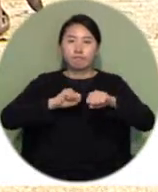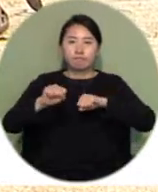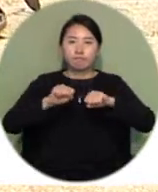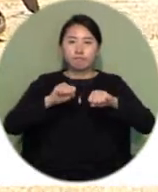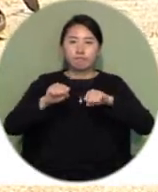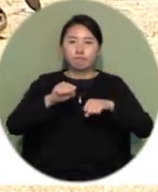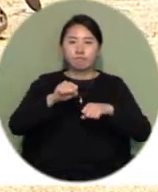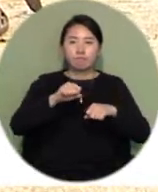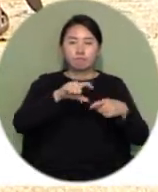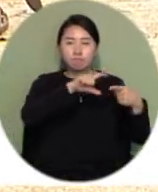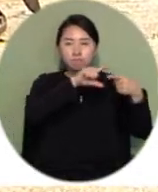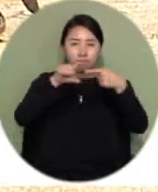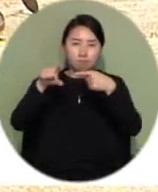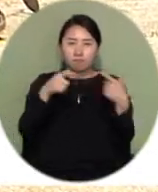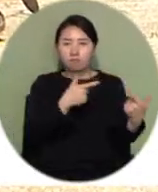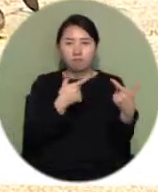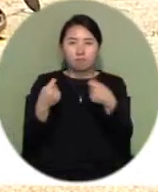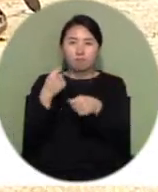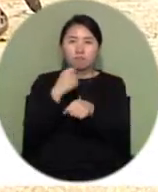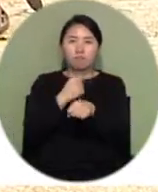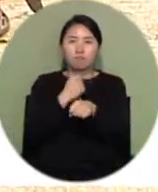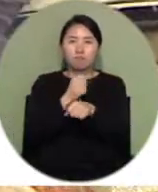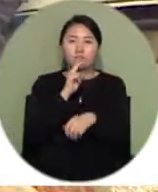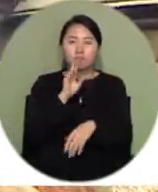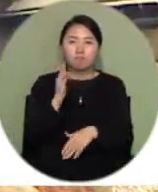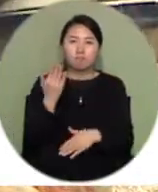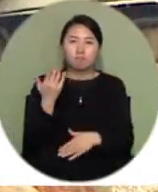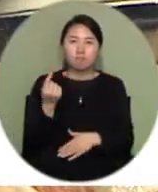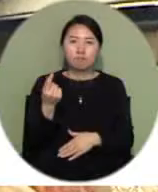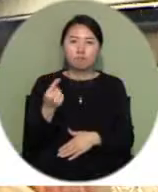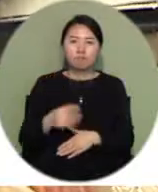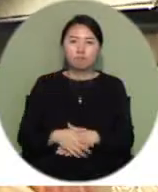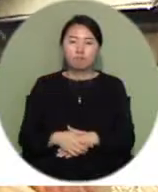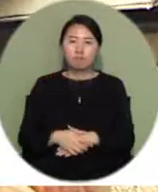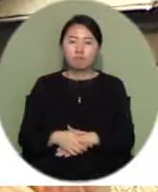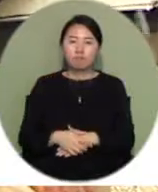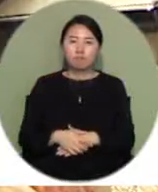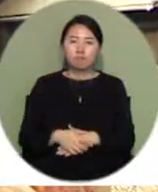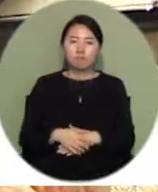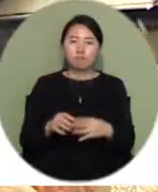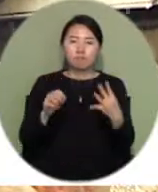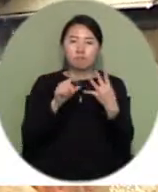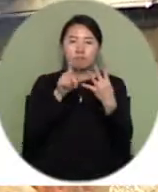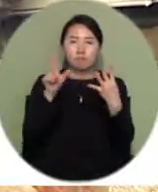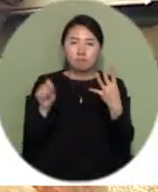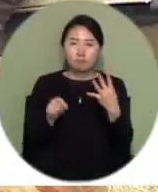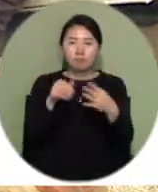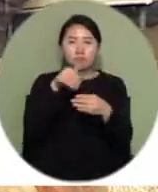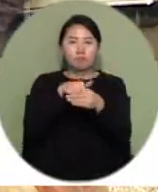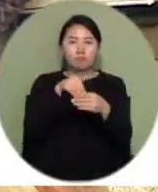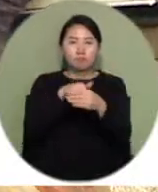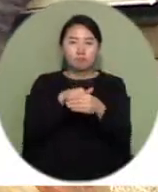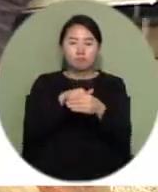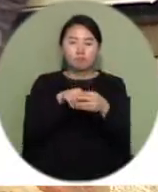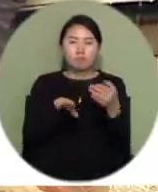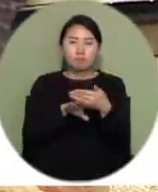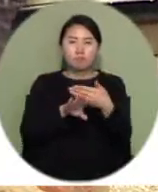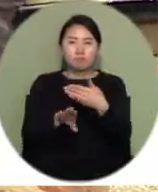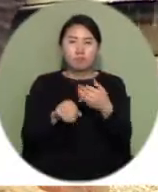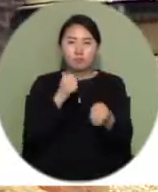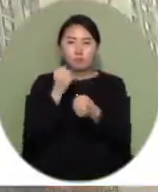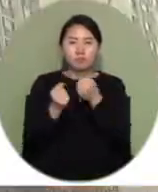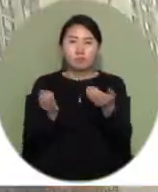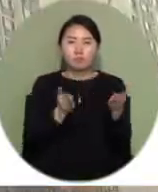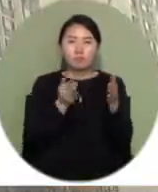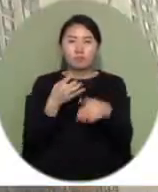아니에요? 공평하고? 네, 알겠습니다. 4월 총선 이후로 해달라는 것과 자전거길만 해달라는